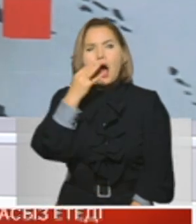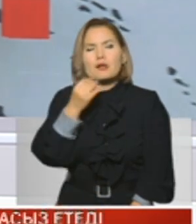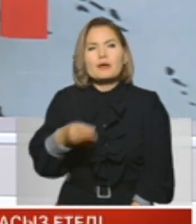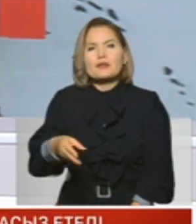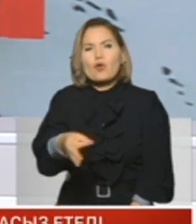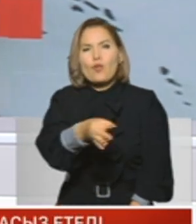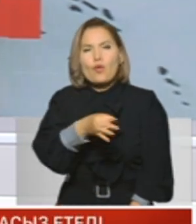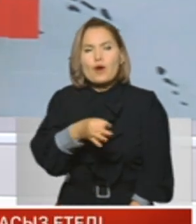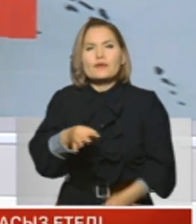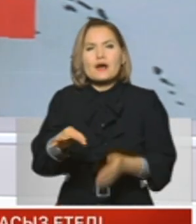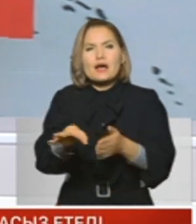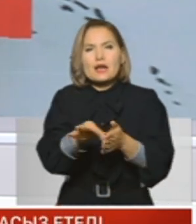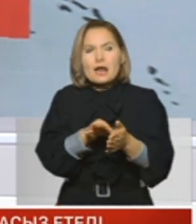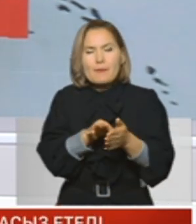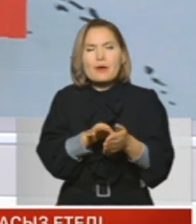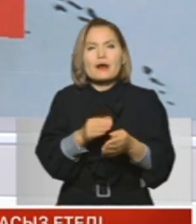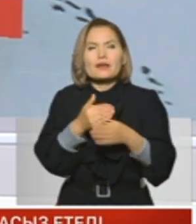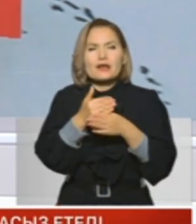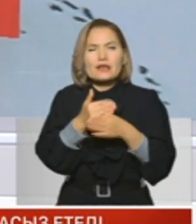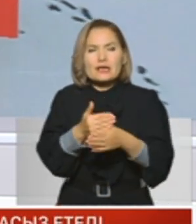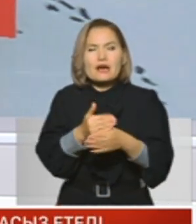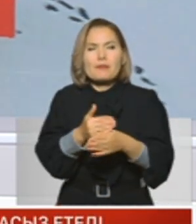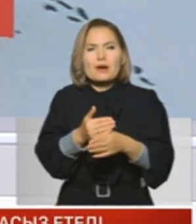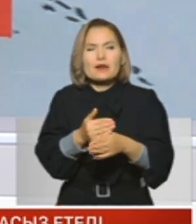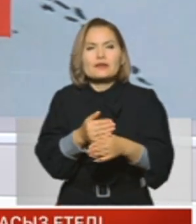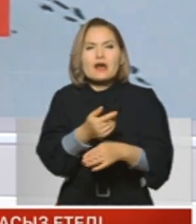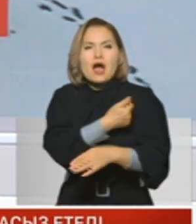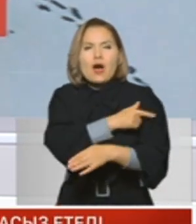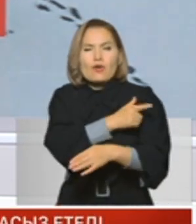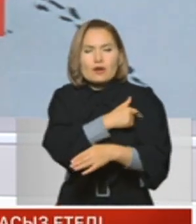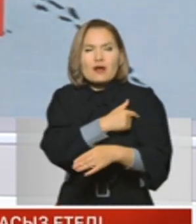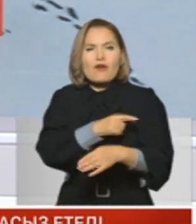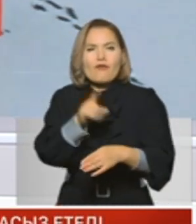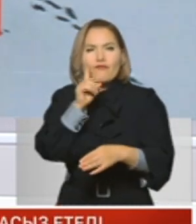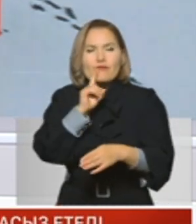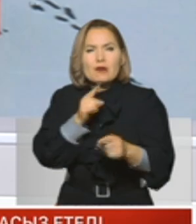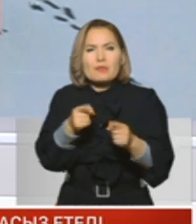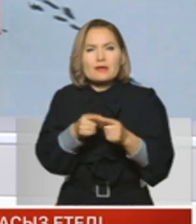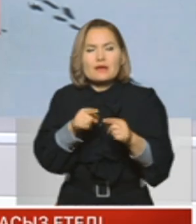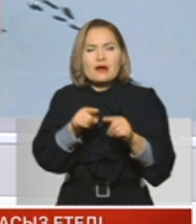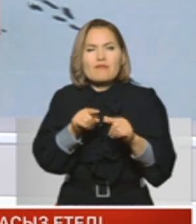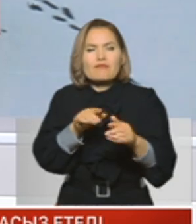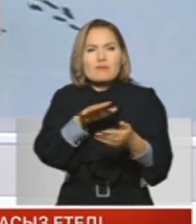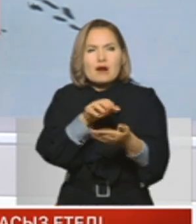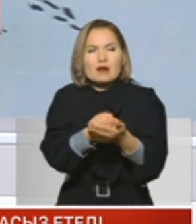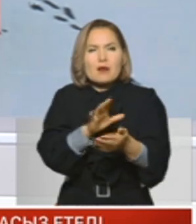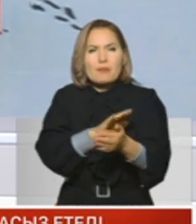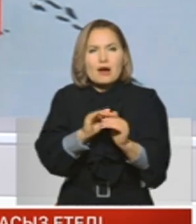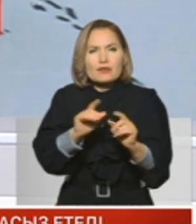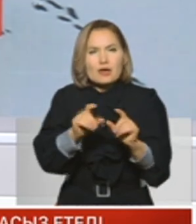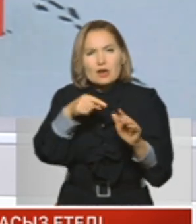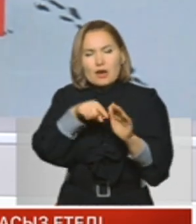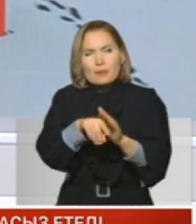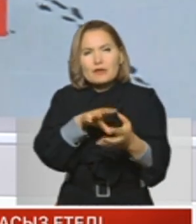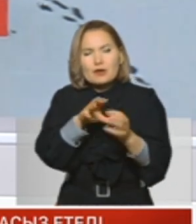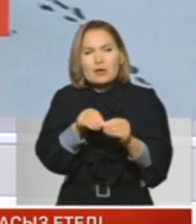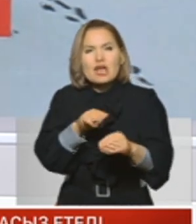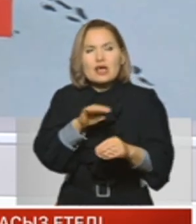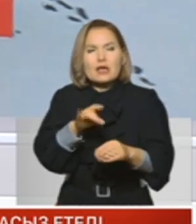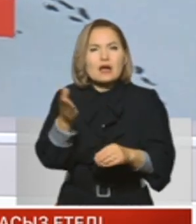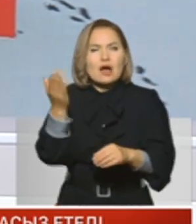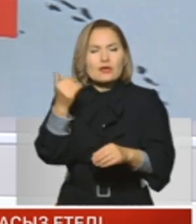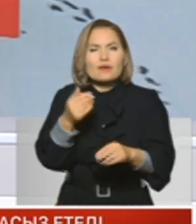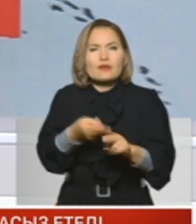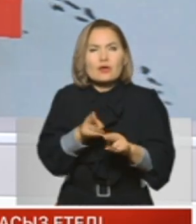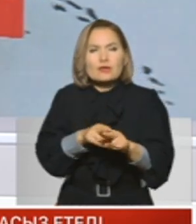Ал Алматы облысында жедел жәрдем қызметі балабақшаны паналап отыр. Олар бұған дейін Талғар аудандық ауруханасының ғимаратында қызмет көрсеткен.